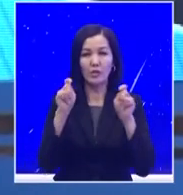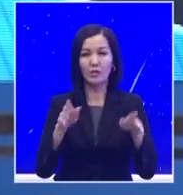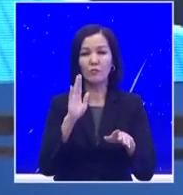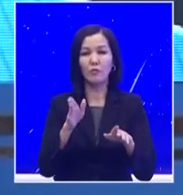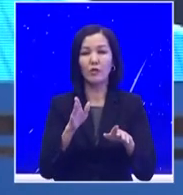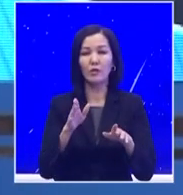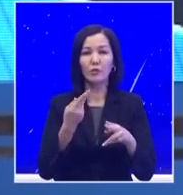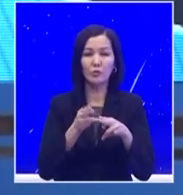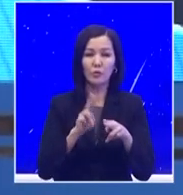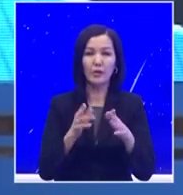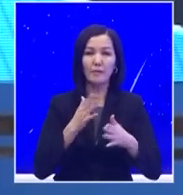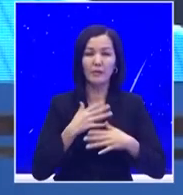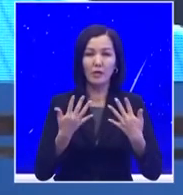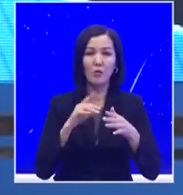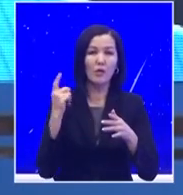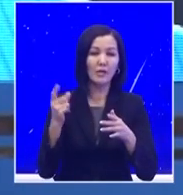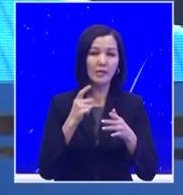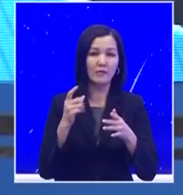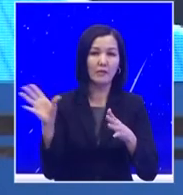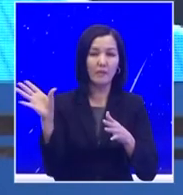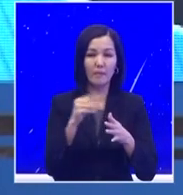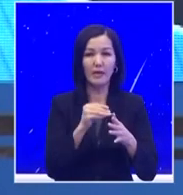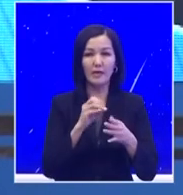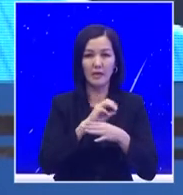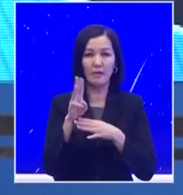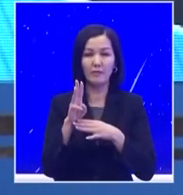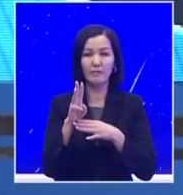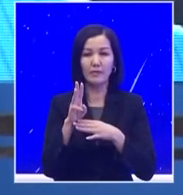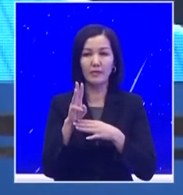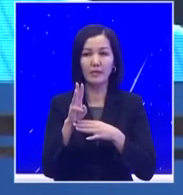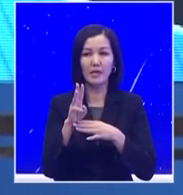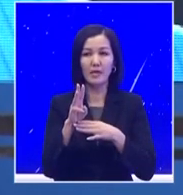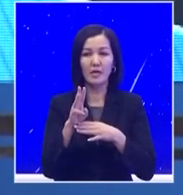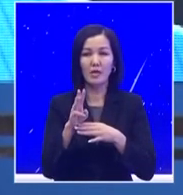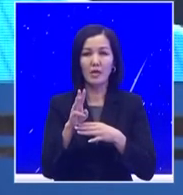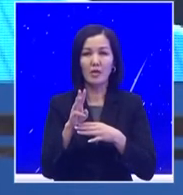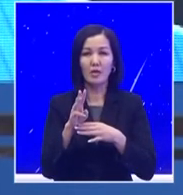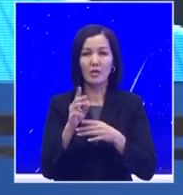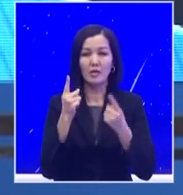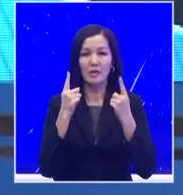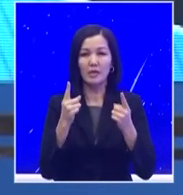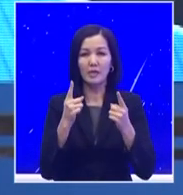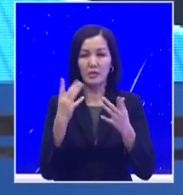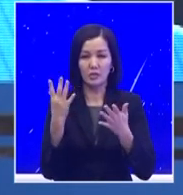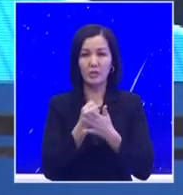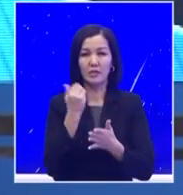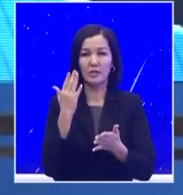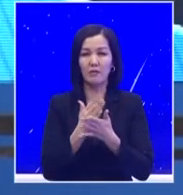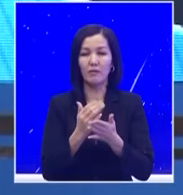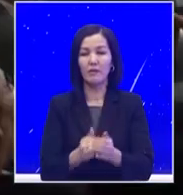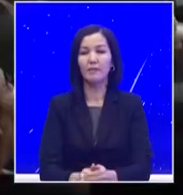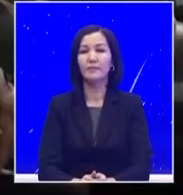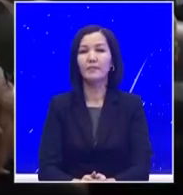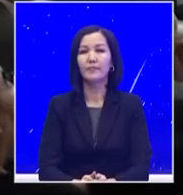салынбақ. Сонда біз ауыл шаруашылығындағы енді бәрін қамтып кетпесек те осындай үлкен ірі жетістіктерге жеткіздік деген сеніммен айта